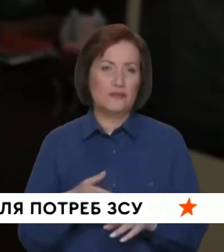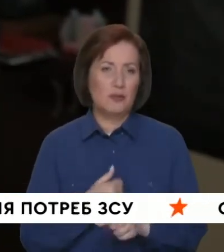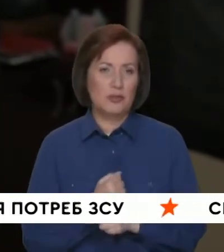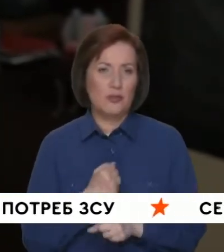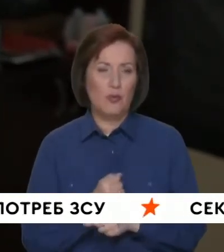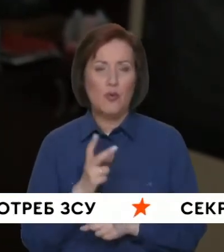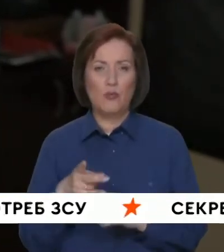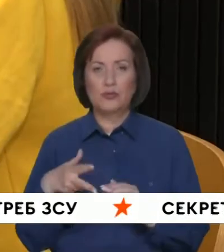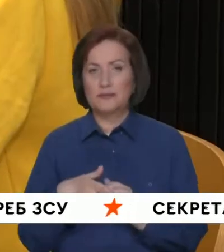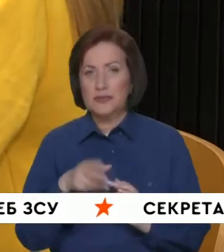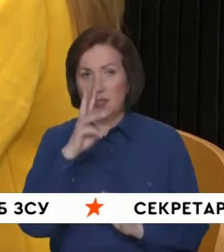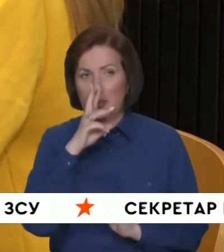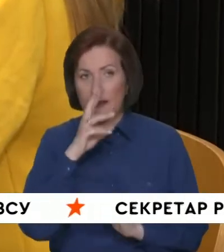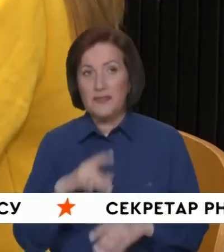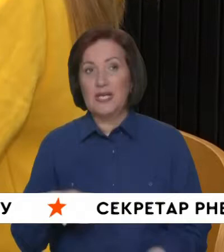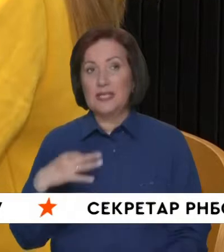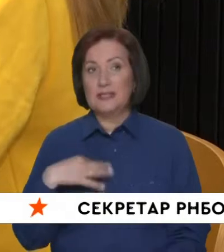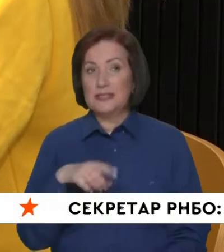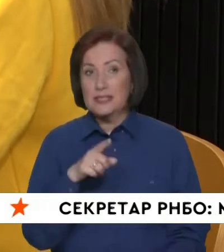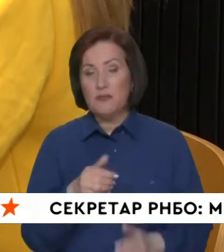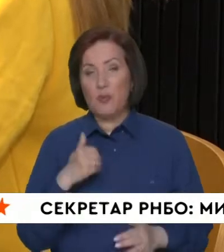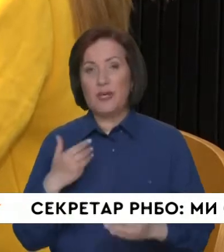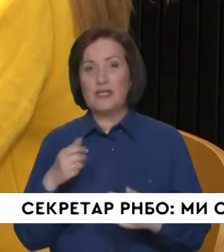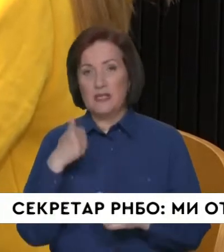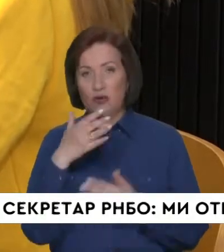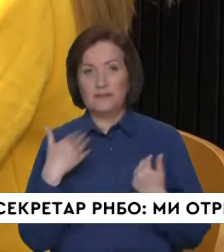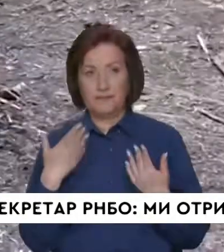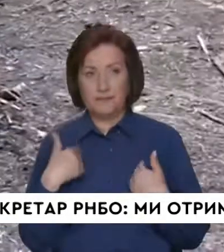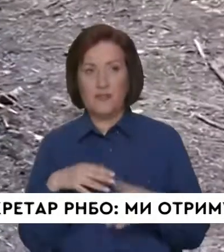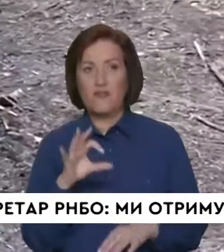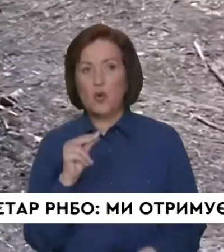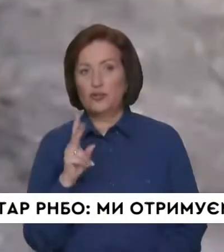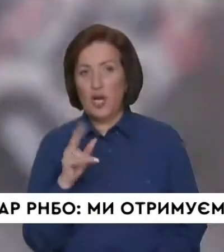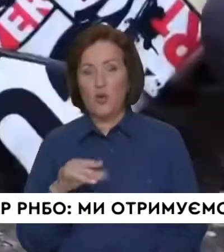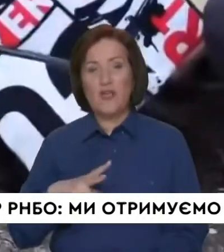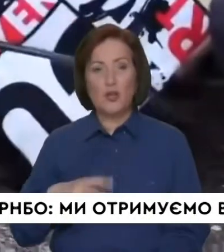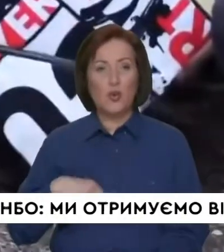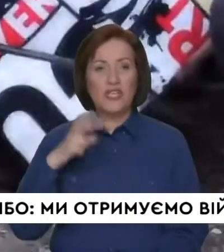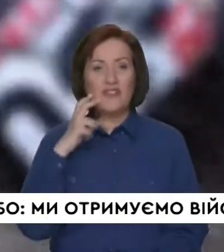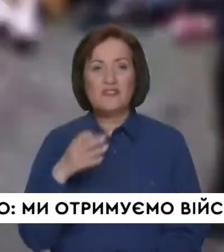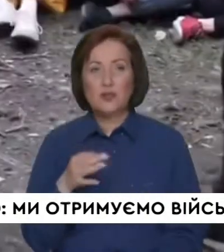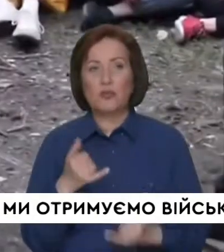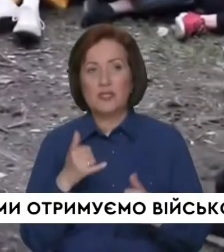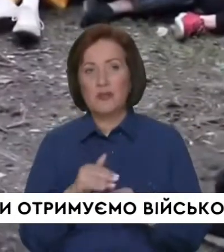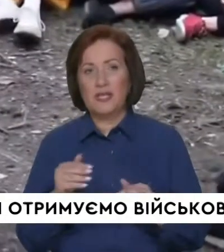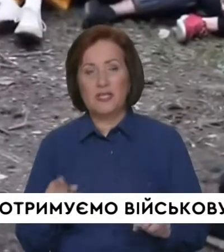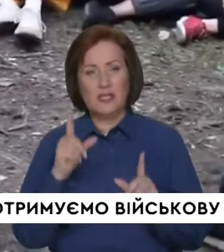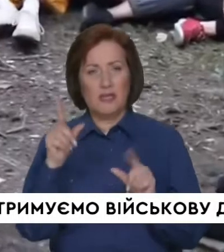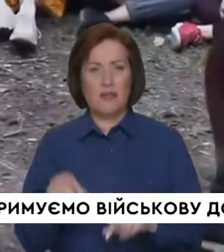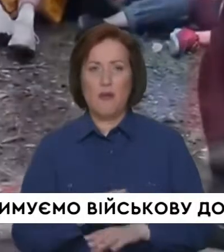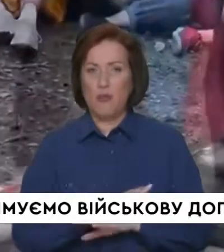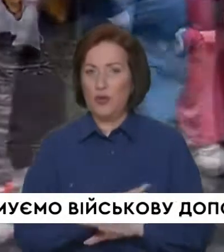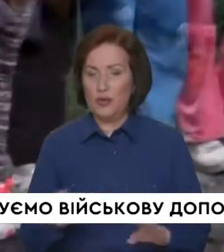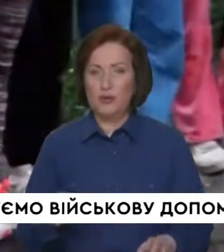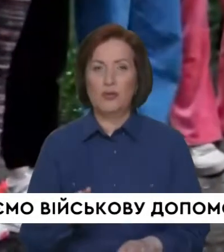роботи, декому врізали зарплати. Син Ірини попередні роки відпочивав у таборі в Очакові, а донька у Київській області. Тепер діти туди не